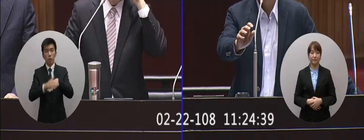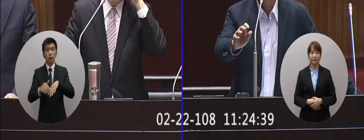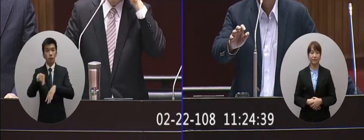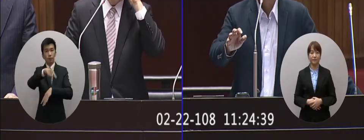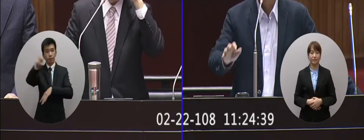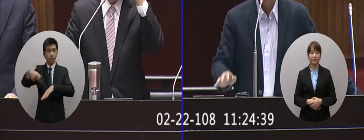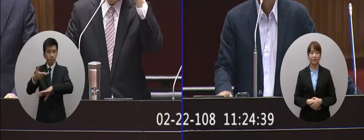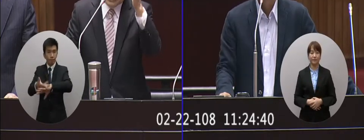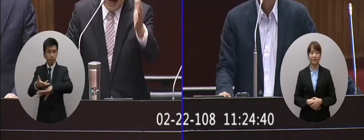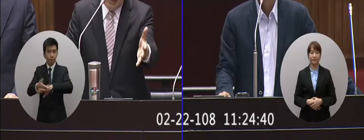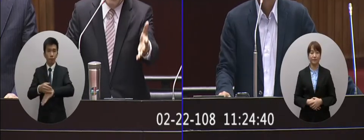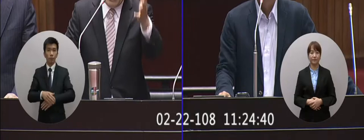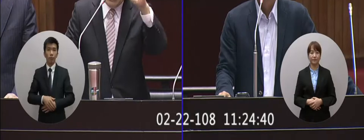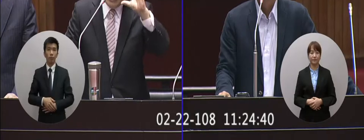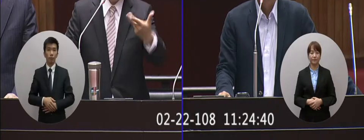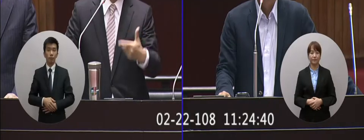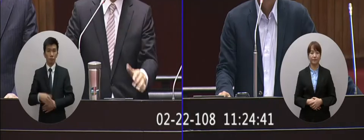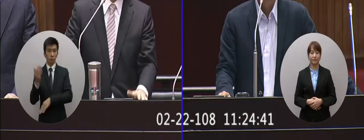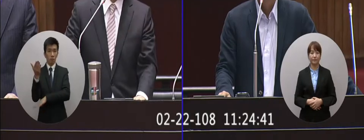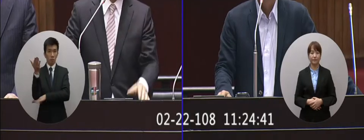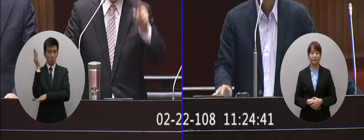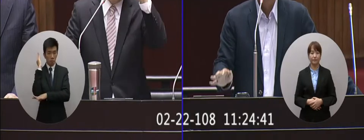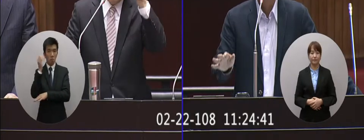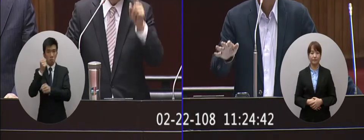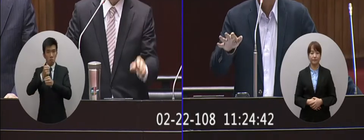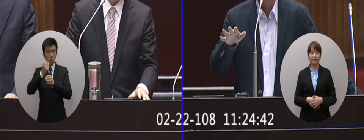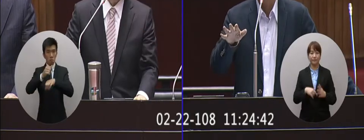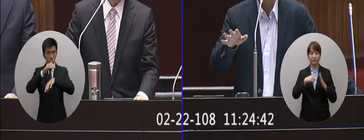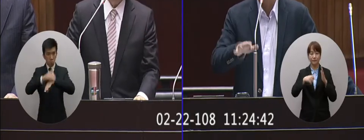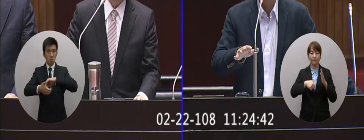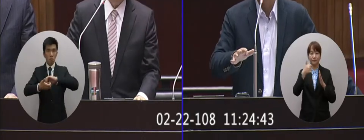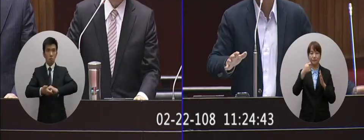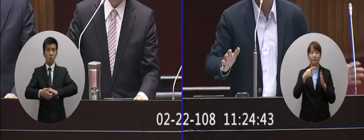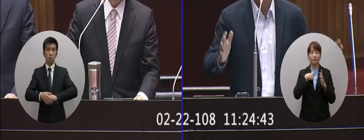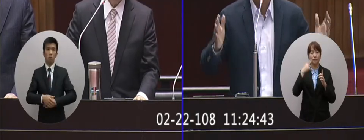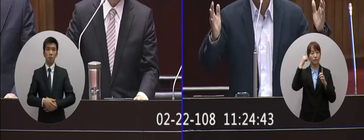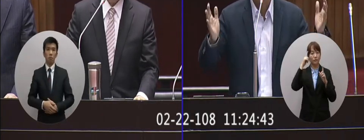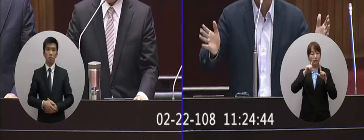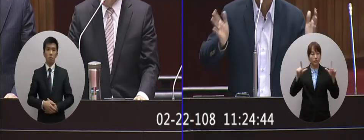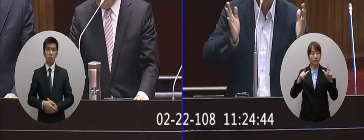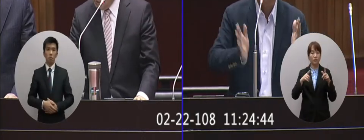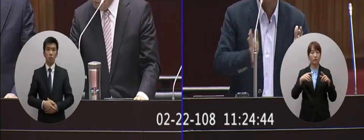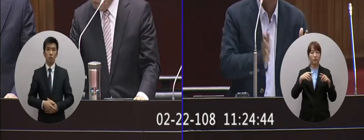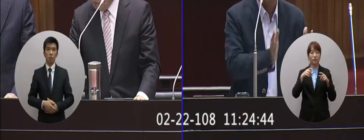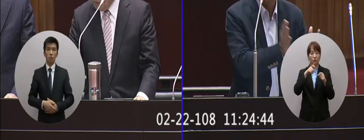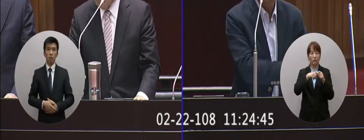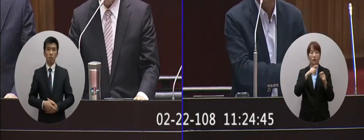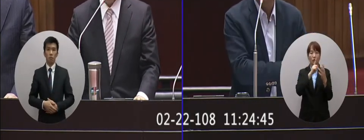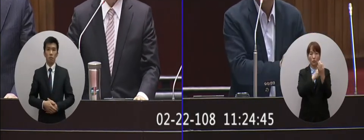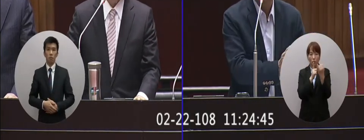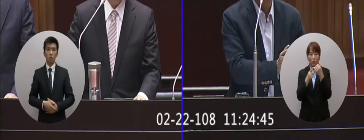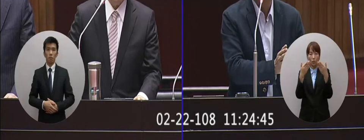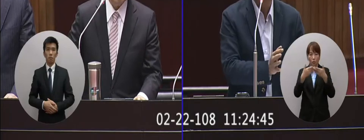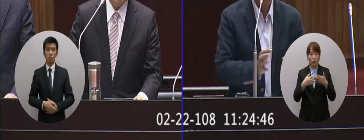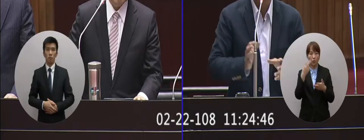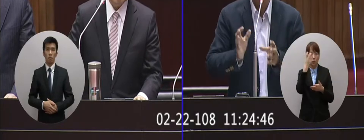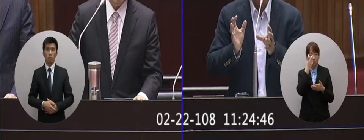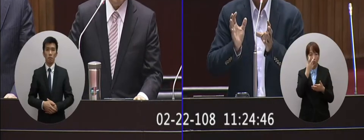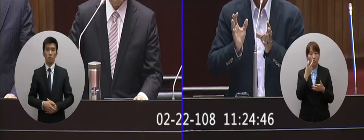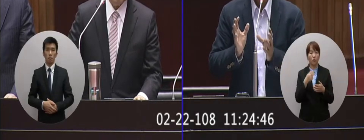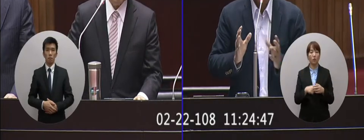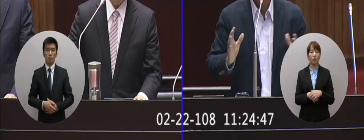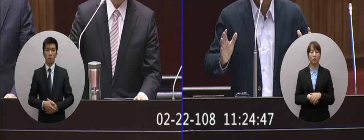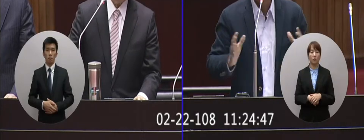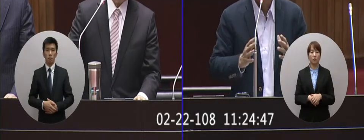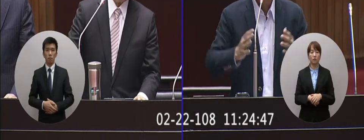府有这要安尼来做。 院长，我大的观念就是说，这一些我们一样一样来检讨。啊，就是